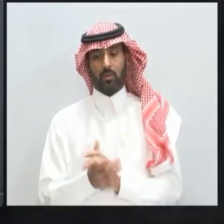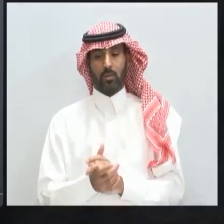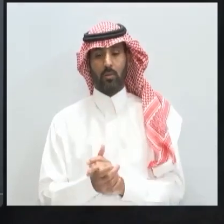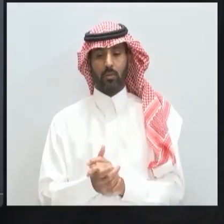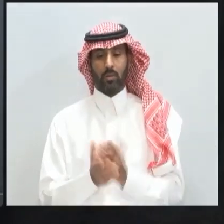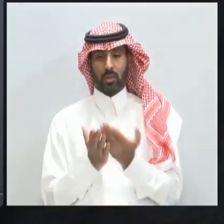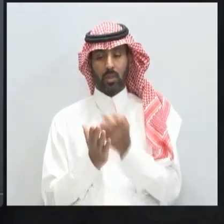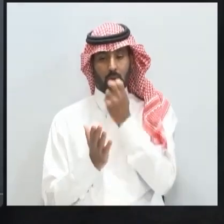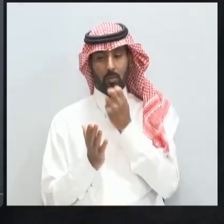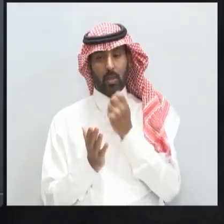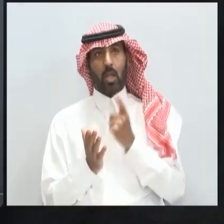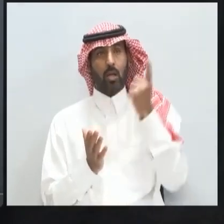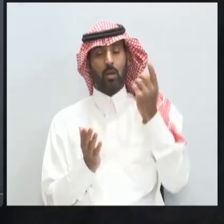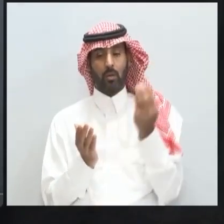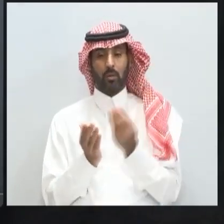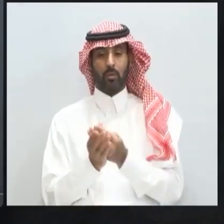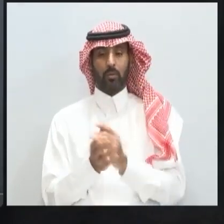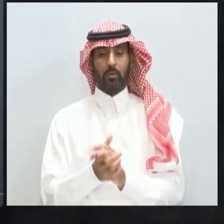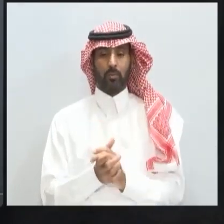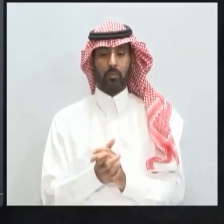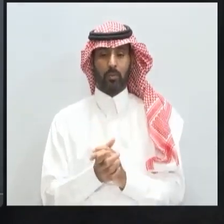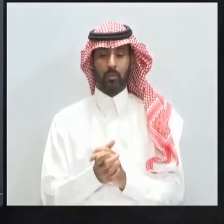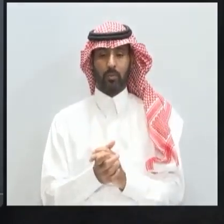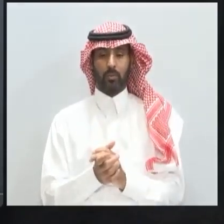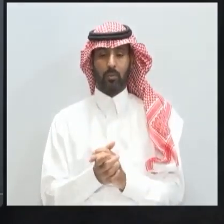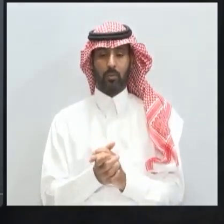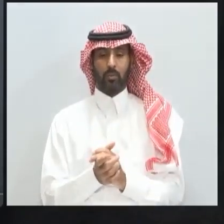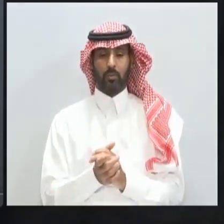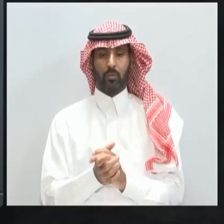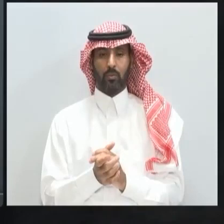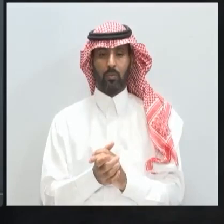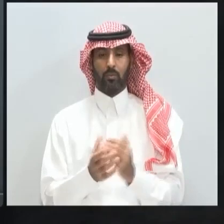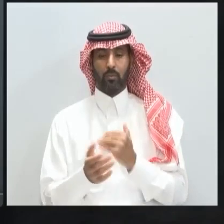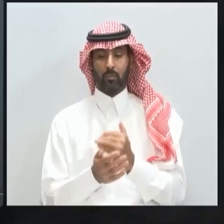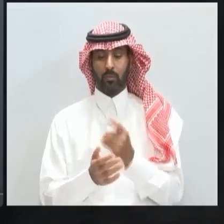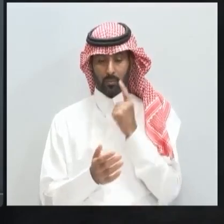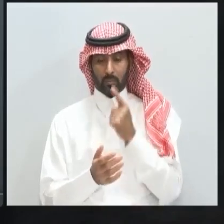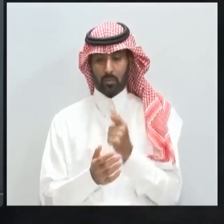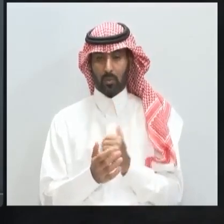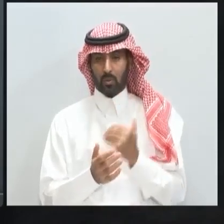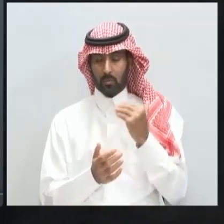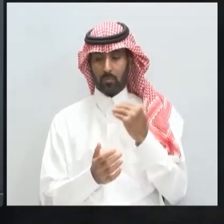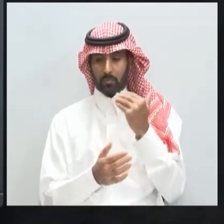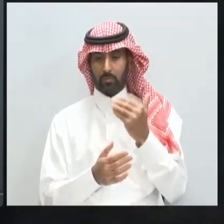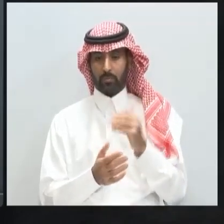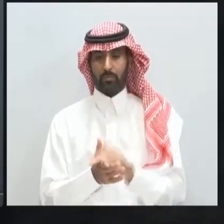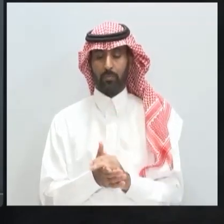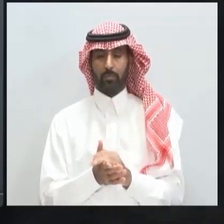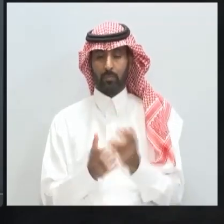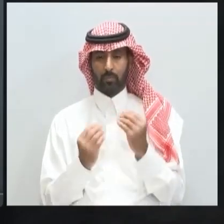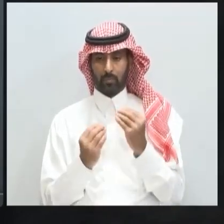بكتاب الله تعالى علوم القران الكريم لذلك يشرف هذا العلم ويرتقي